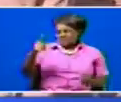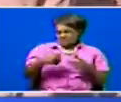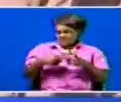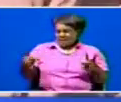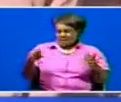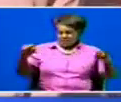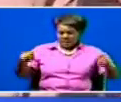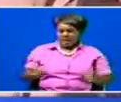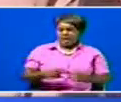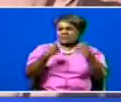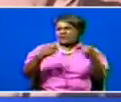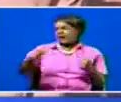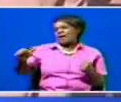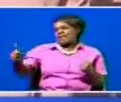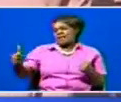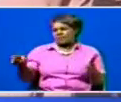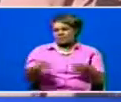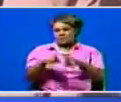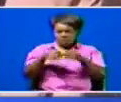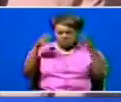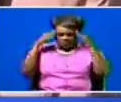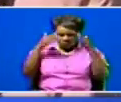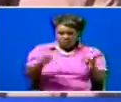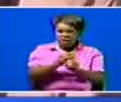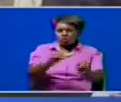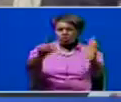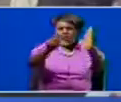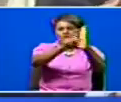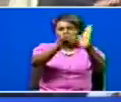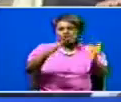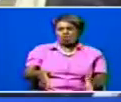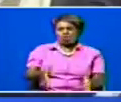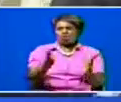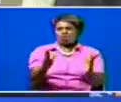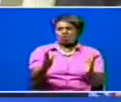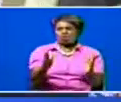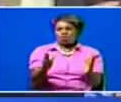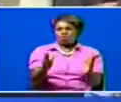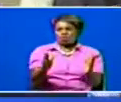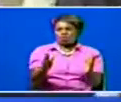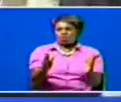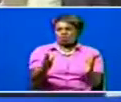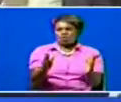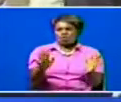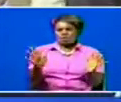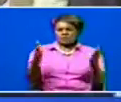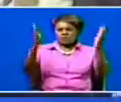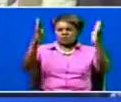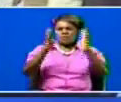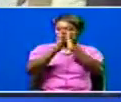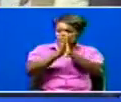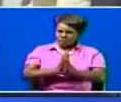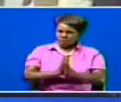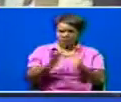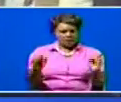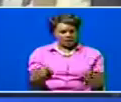mikosi hapa, sababu zingine zikiwa kutozingatia kanuni za barabarani. In the name of the Father. Yes. Hafla za maombi